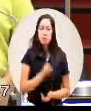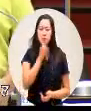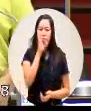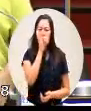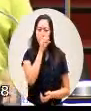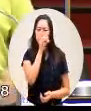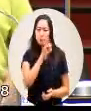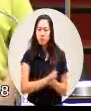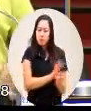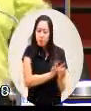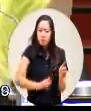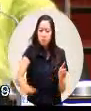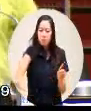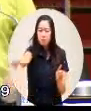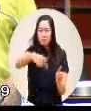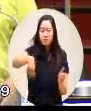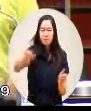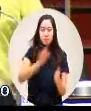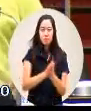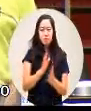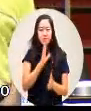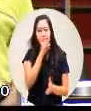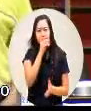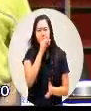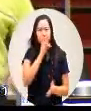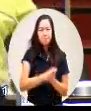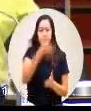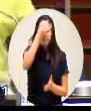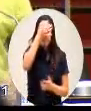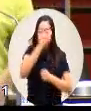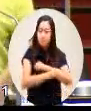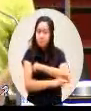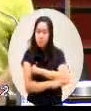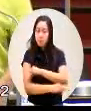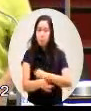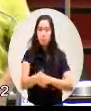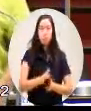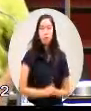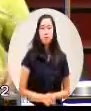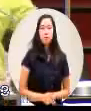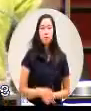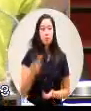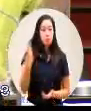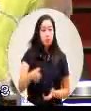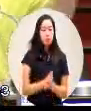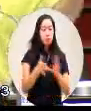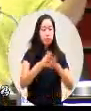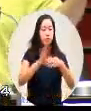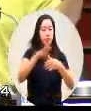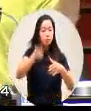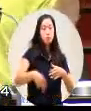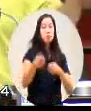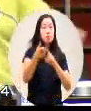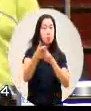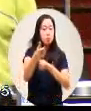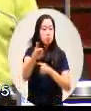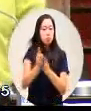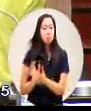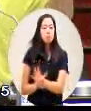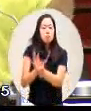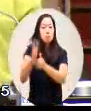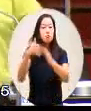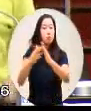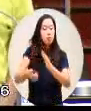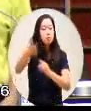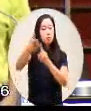疑嘛？有可能是高级嘛、多利嘛，还是以刘亚平、中学校长？